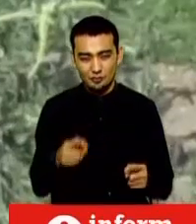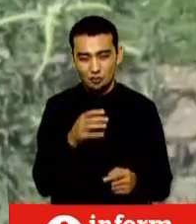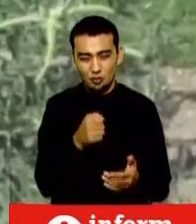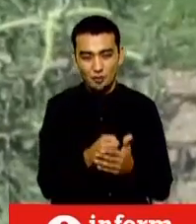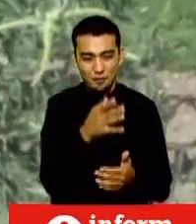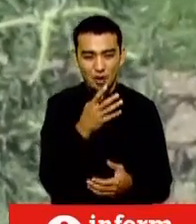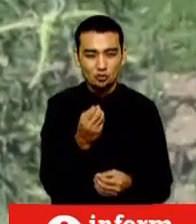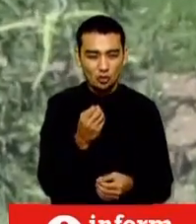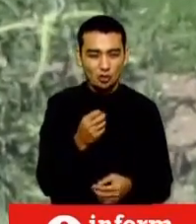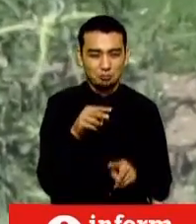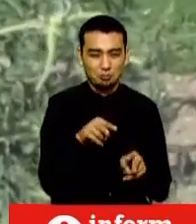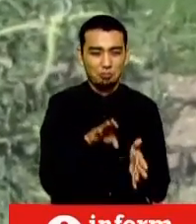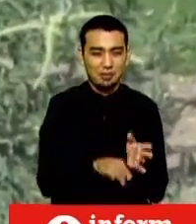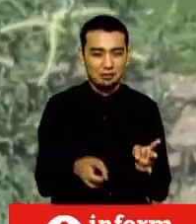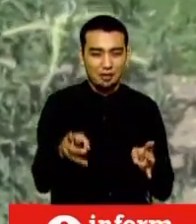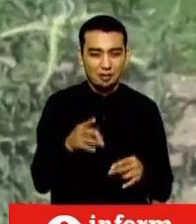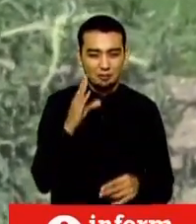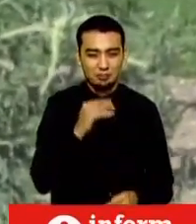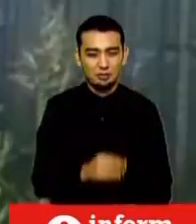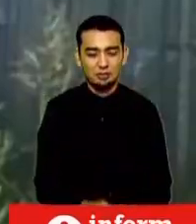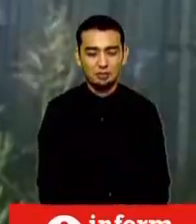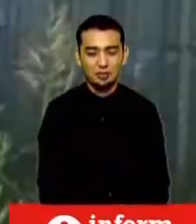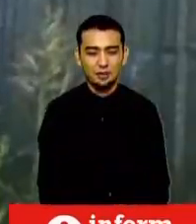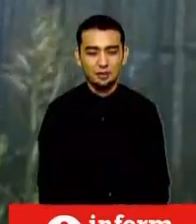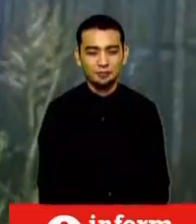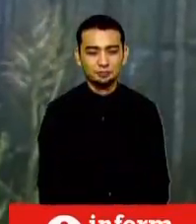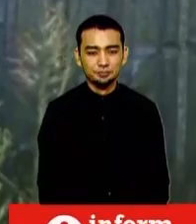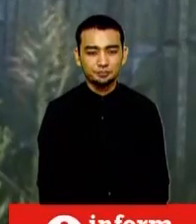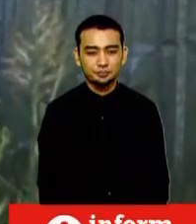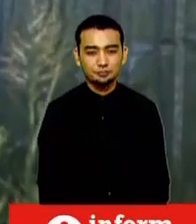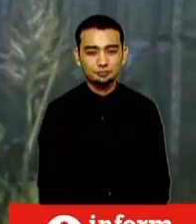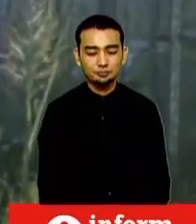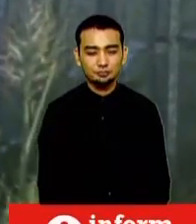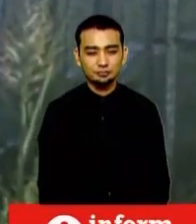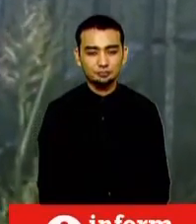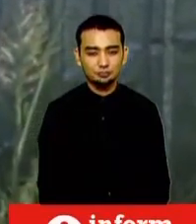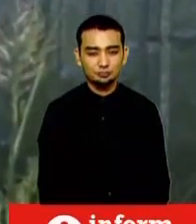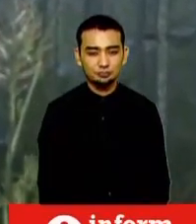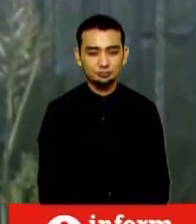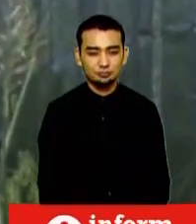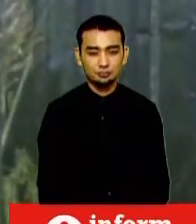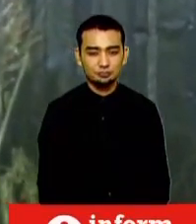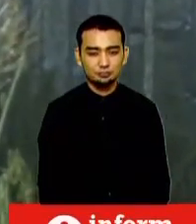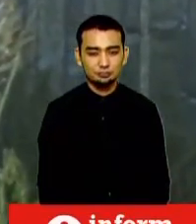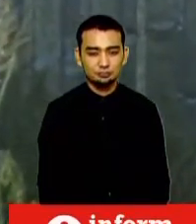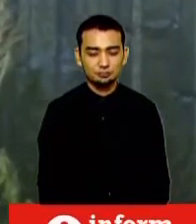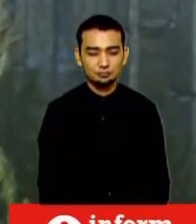жер әлі де қараусыз қала беретін сияқты. Руслан Расланұлы, Руна Байболатова, Нұркен Тоқмұрзин, Информбюро, Астана.